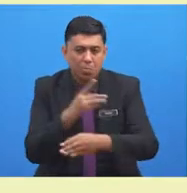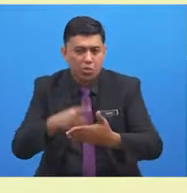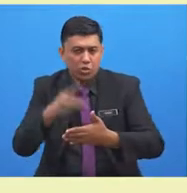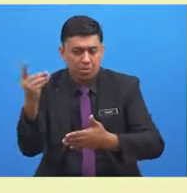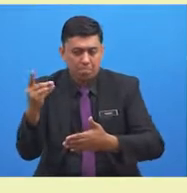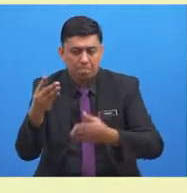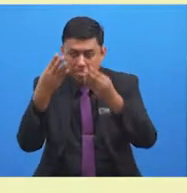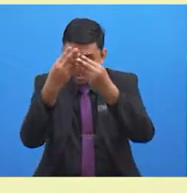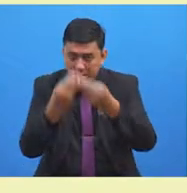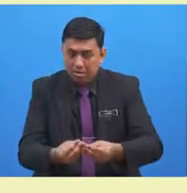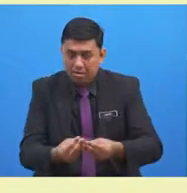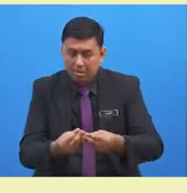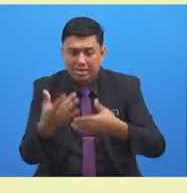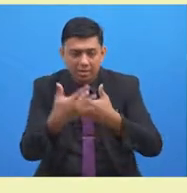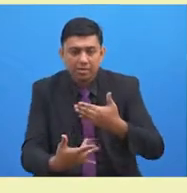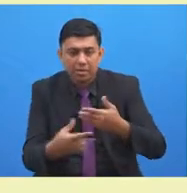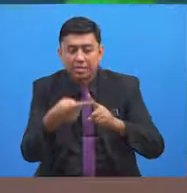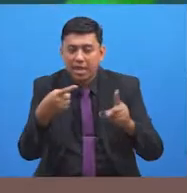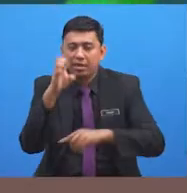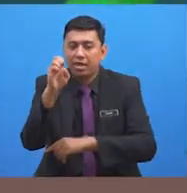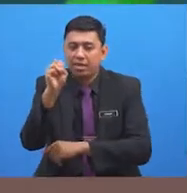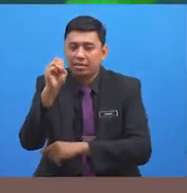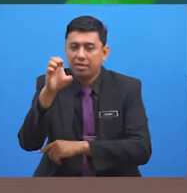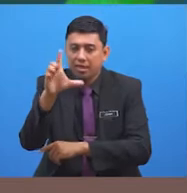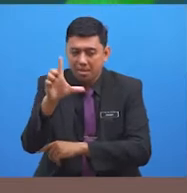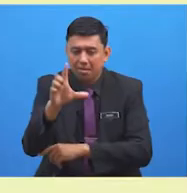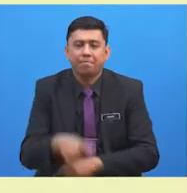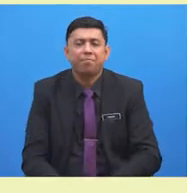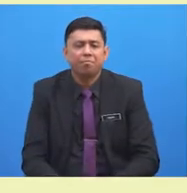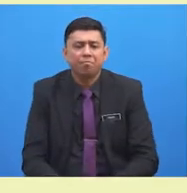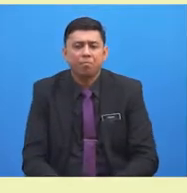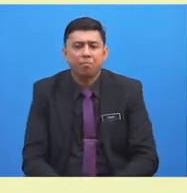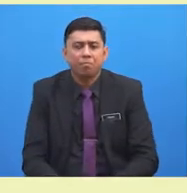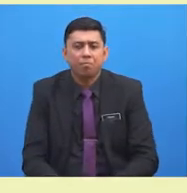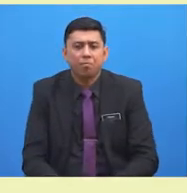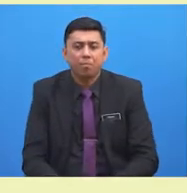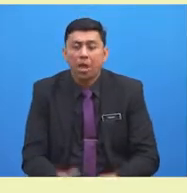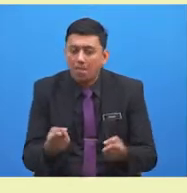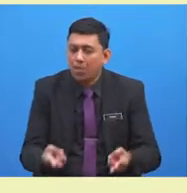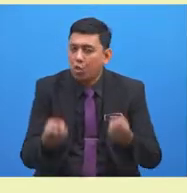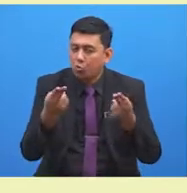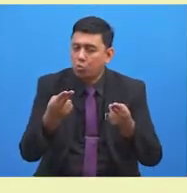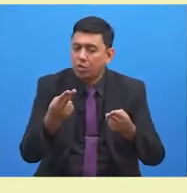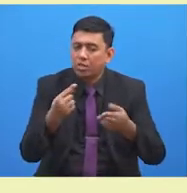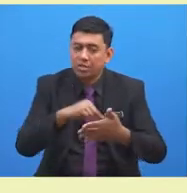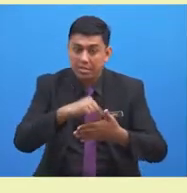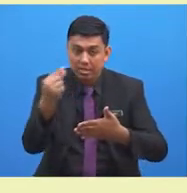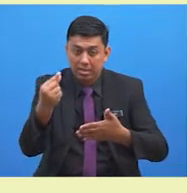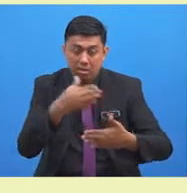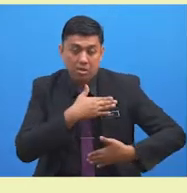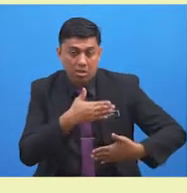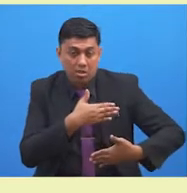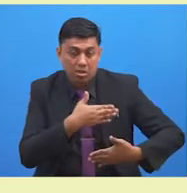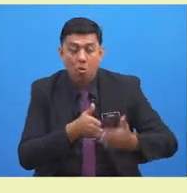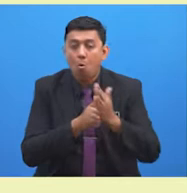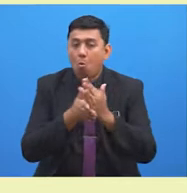dalam kapilari darah dari sel. Seterusnya, kita masuk kepada pengangkutan gas respiratory oleh darah.